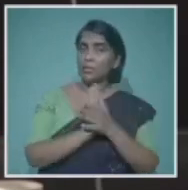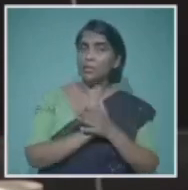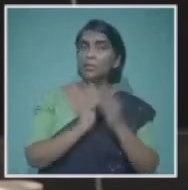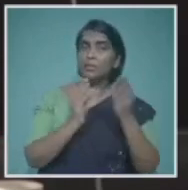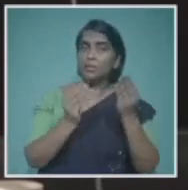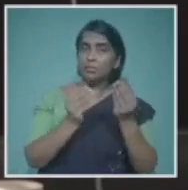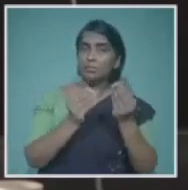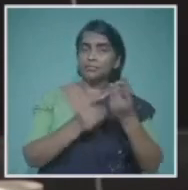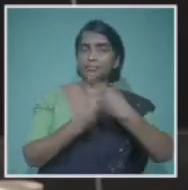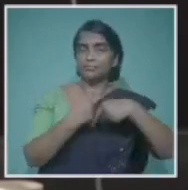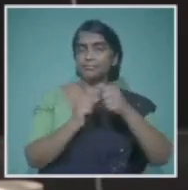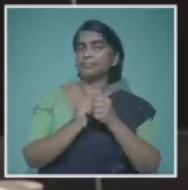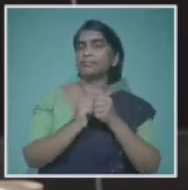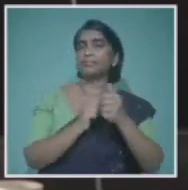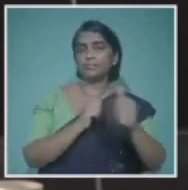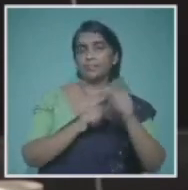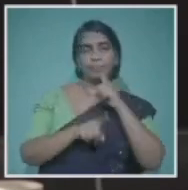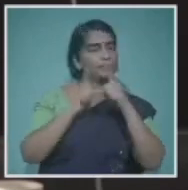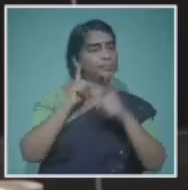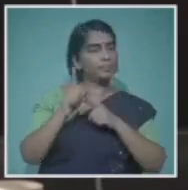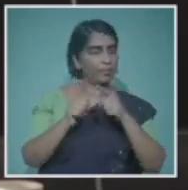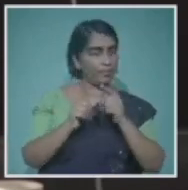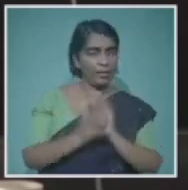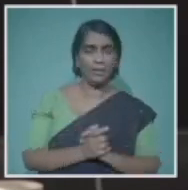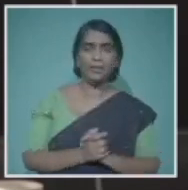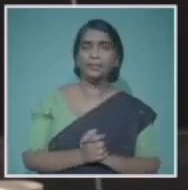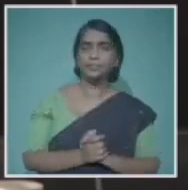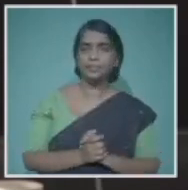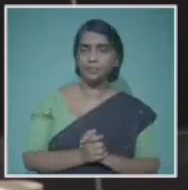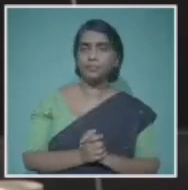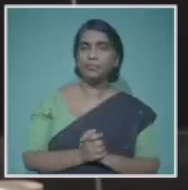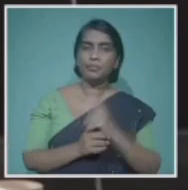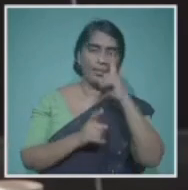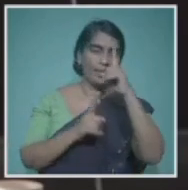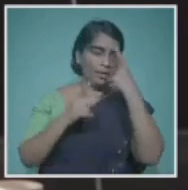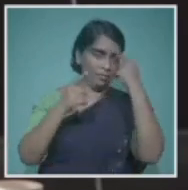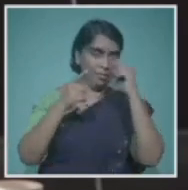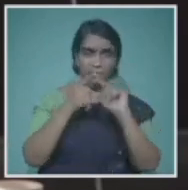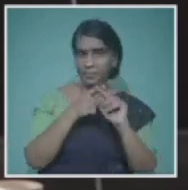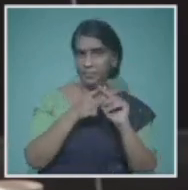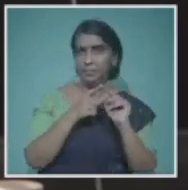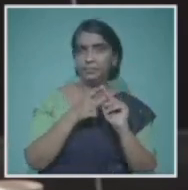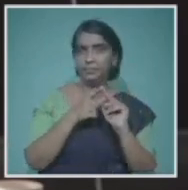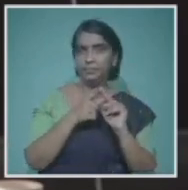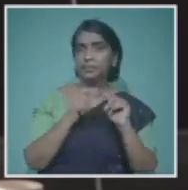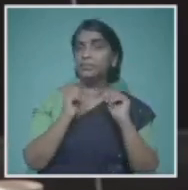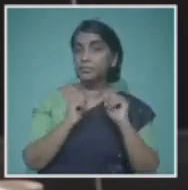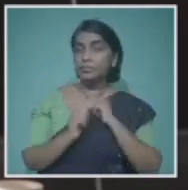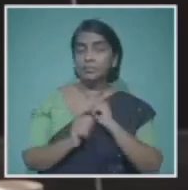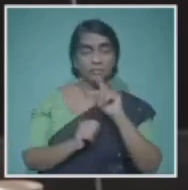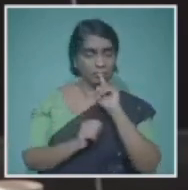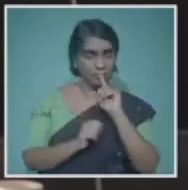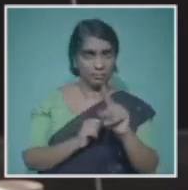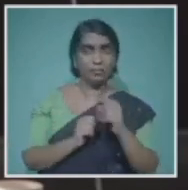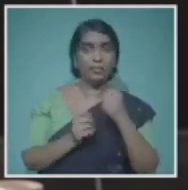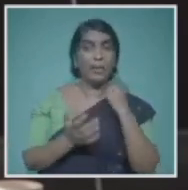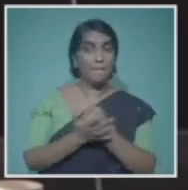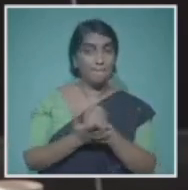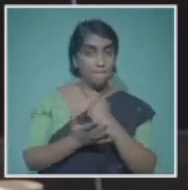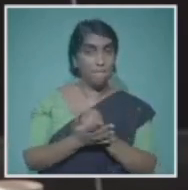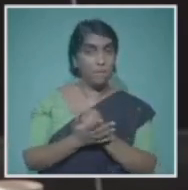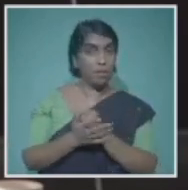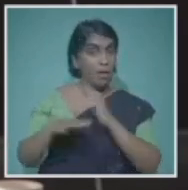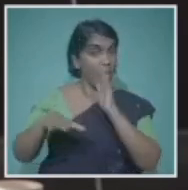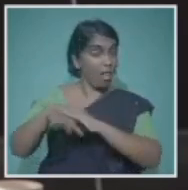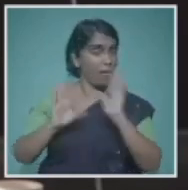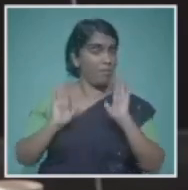කිසි ප්‍රතිව්‍යුහගත කිරීමක් ගැන කතා කරා. ඒක එක විකල්පයක්. මොකද මම කියන්නම් බැංකු වලට අත